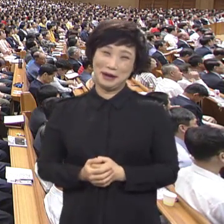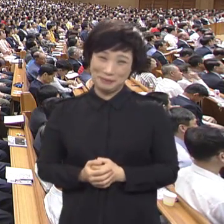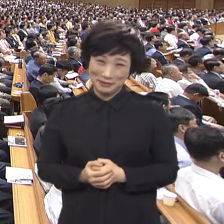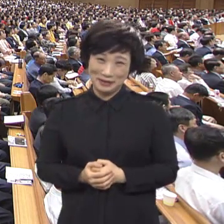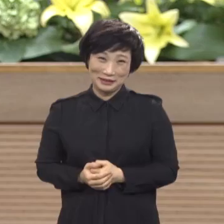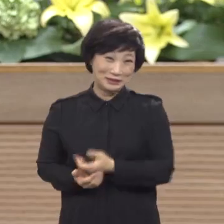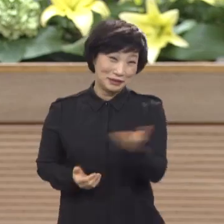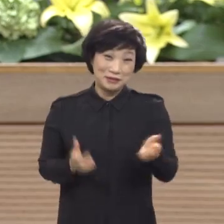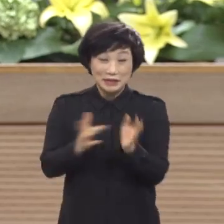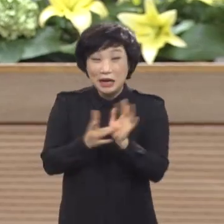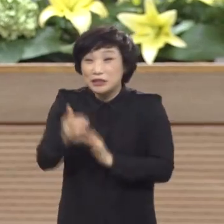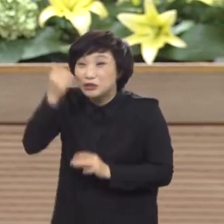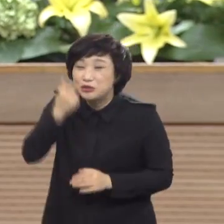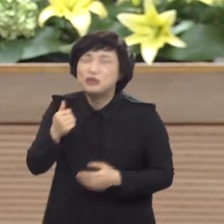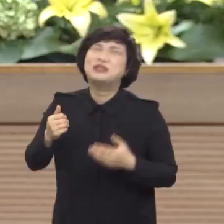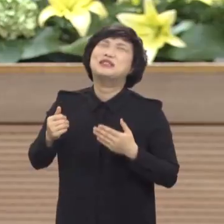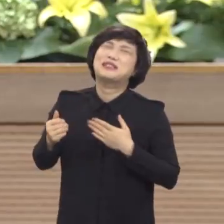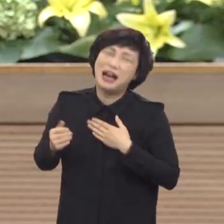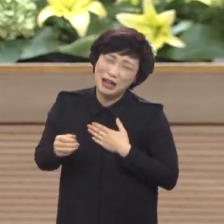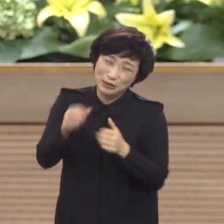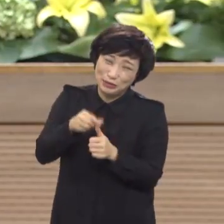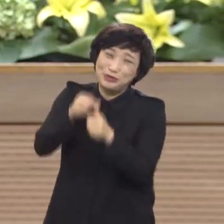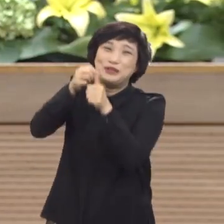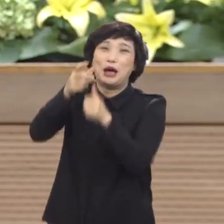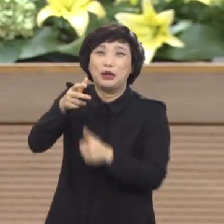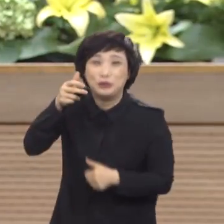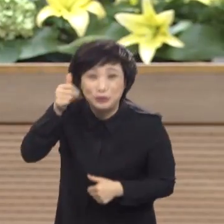나타나셨다. 그래서 예수는 나의 구세주다.